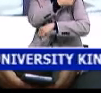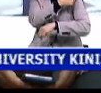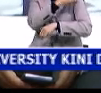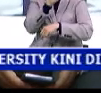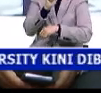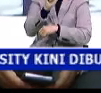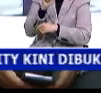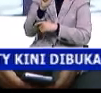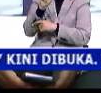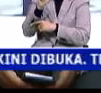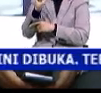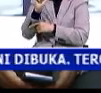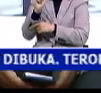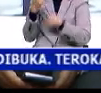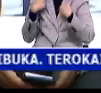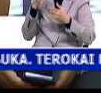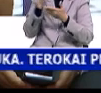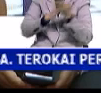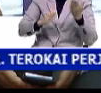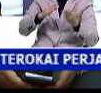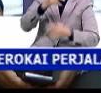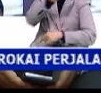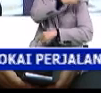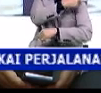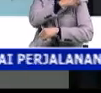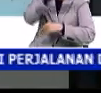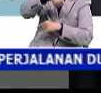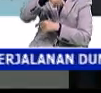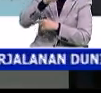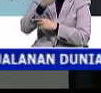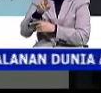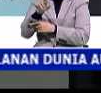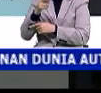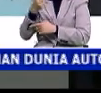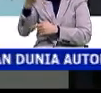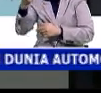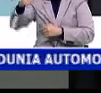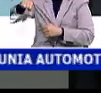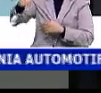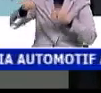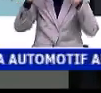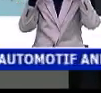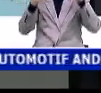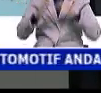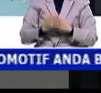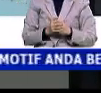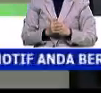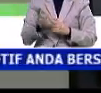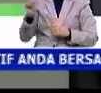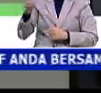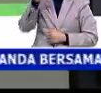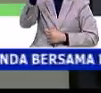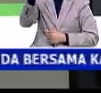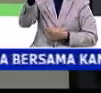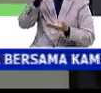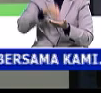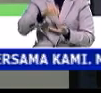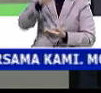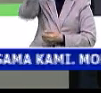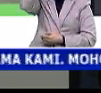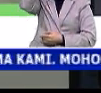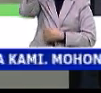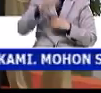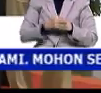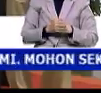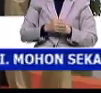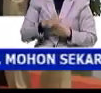begitu. Ada yang Pfizer kata begitu, begini je. Beliau berkata demikian di Segamat. Datuk Seri